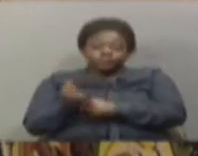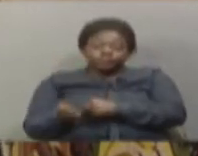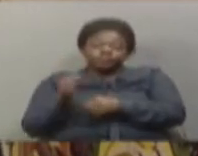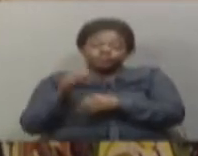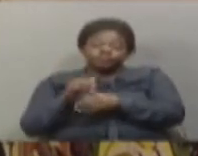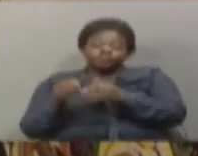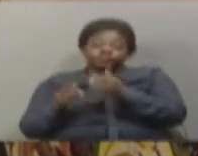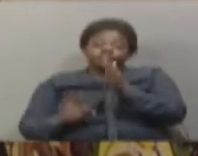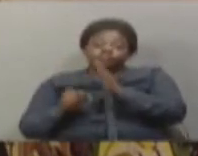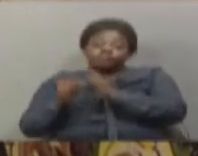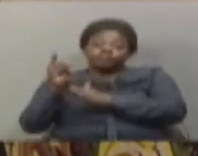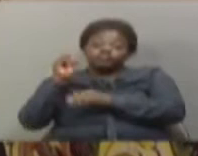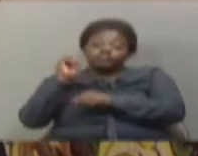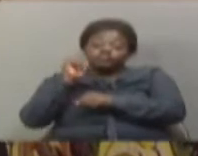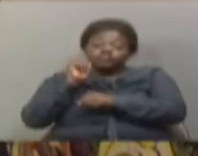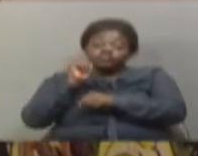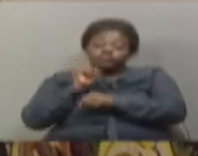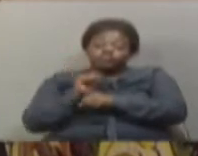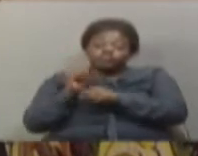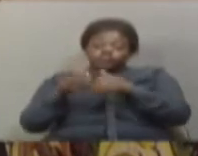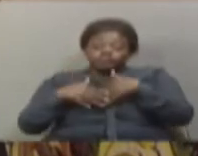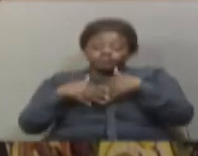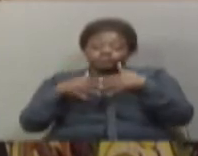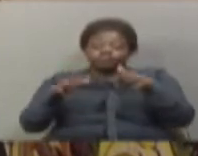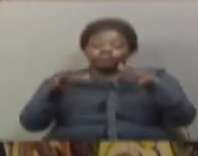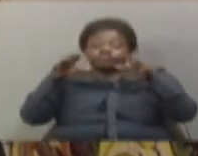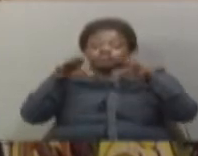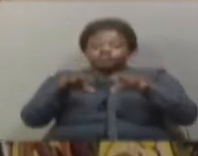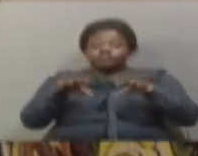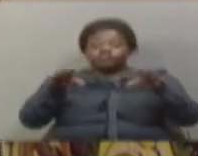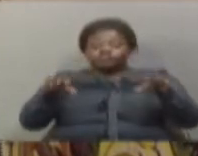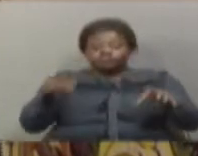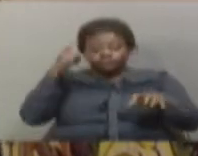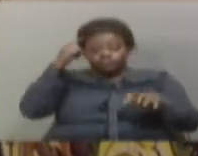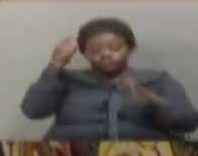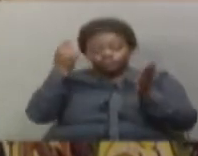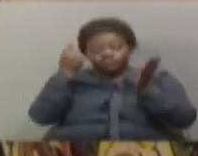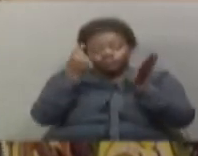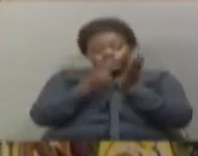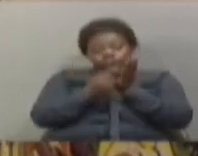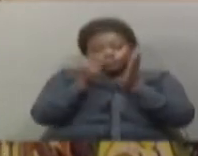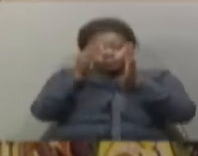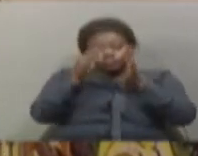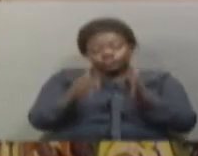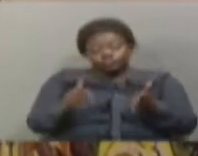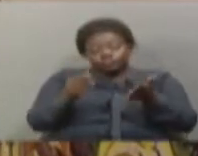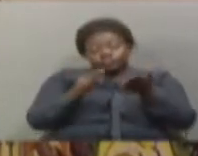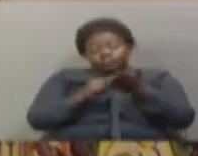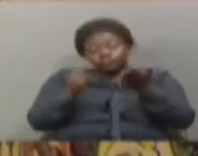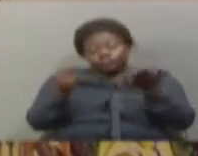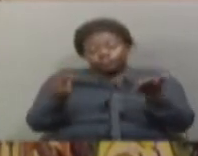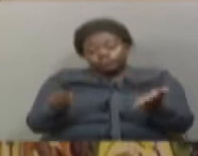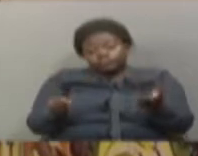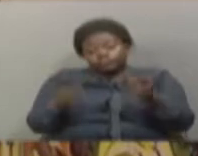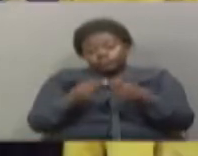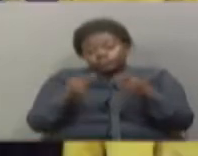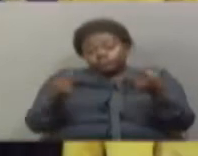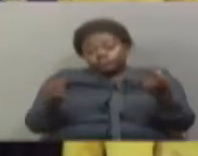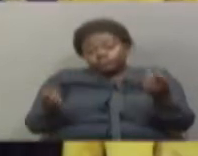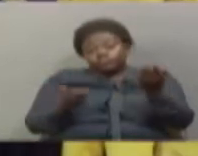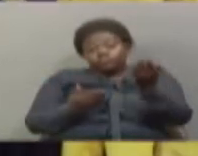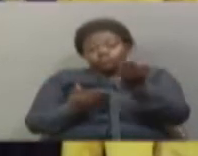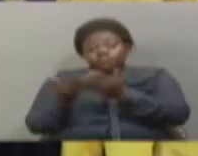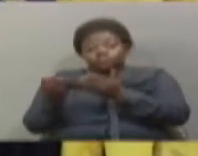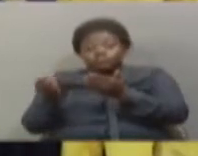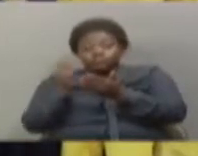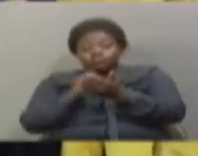trade we need to open markets for Ugandan products, Ugandan commodities and even services.